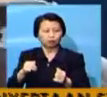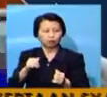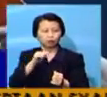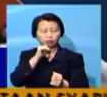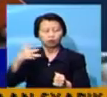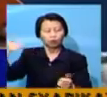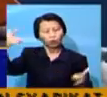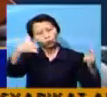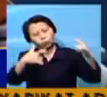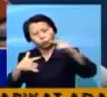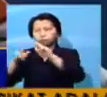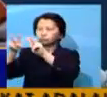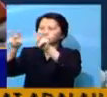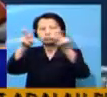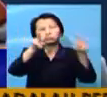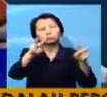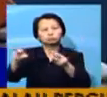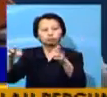Aircraft V